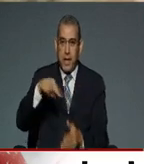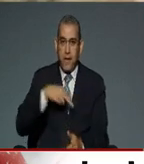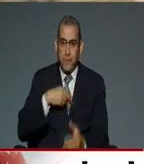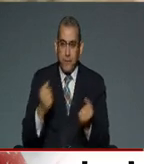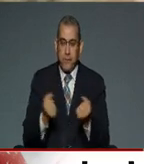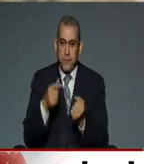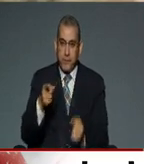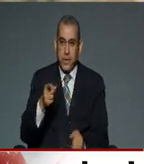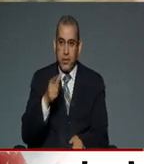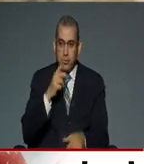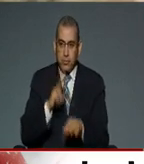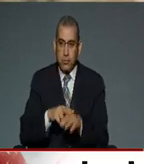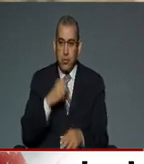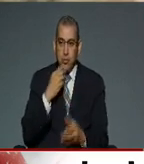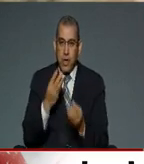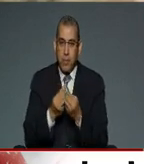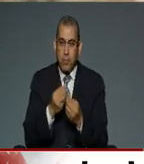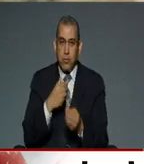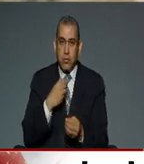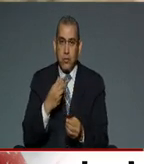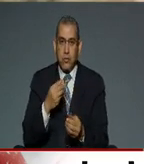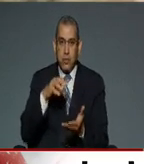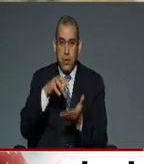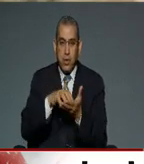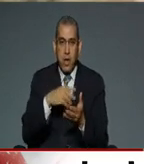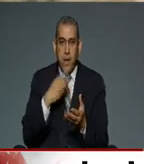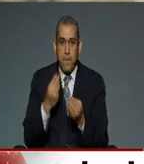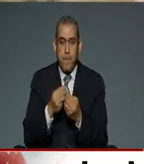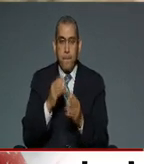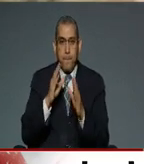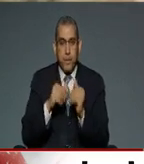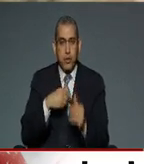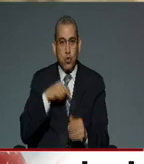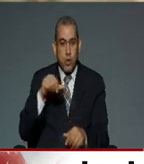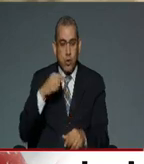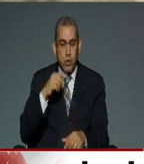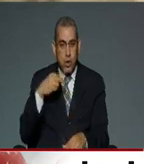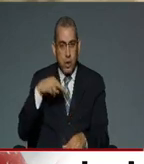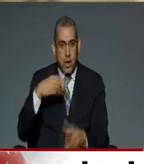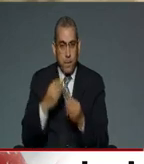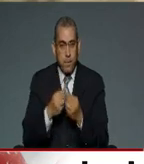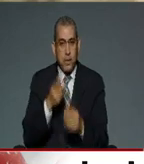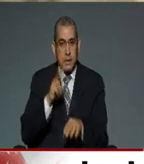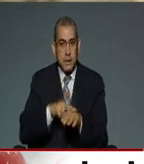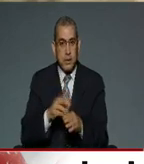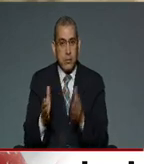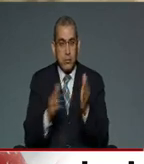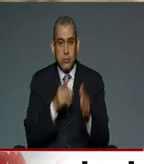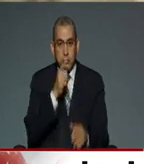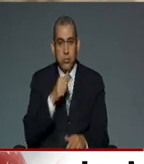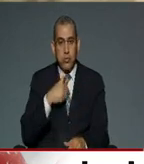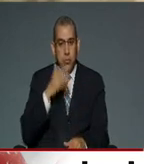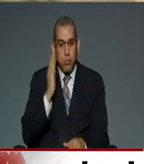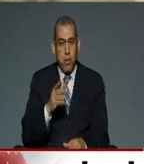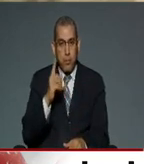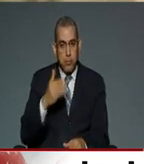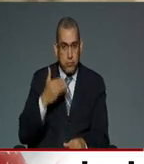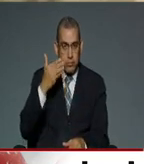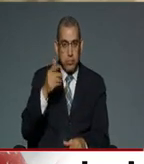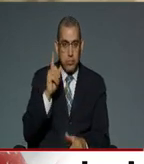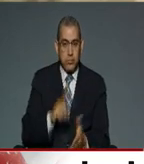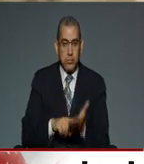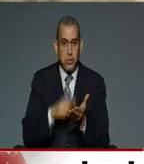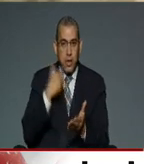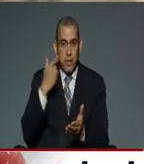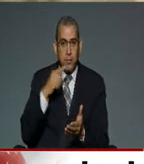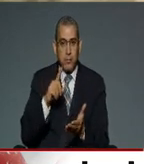والقوات الخاصه في الدولتين ايضا اعتقد اننا سوف يكون لدينا كثير من الزياره